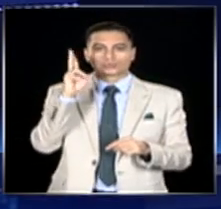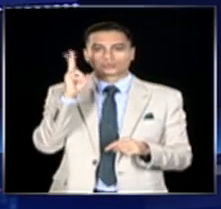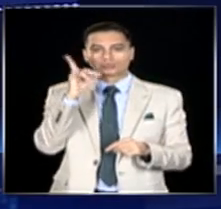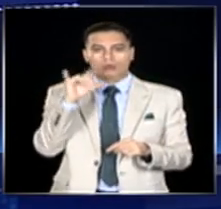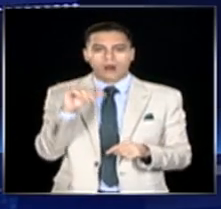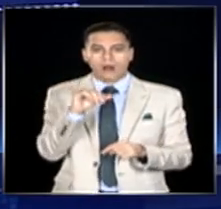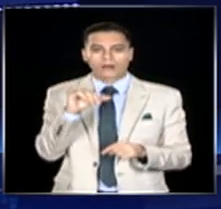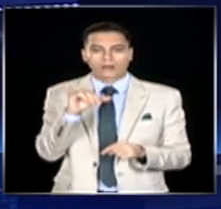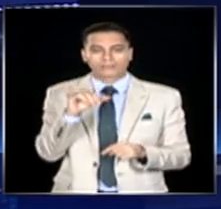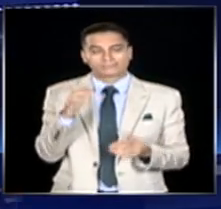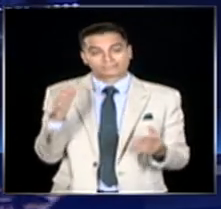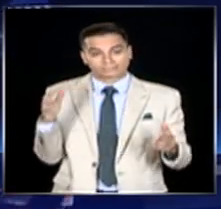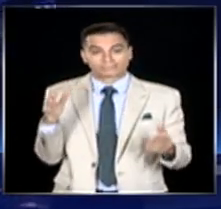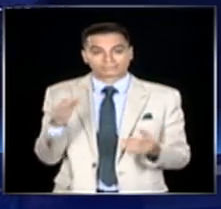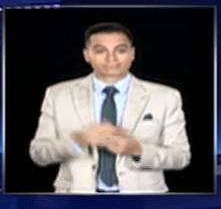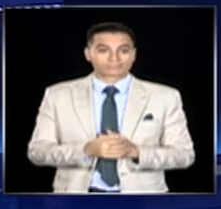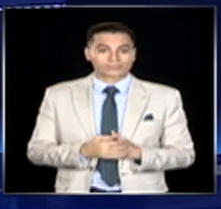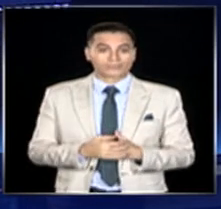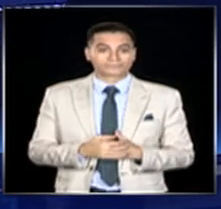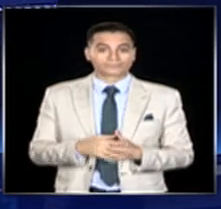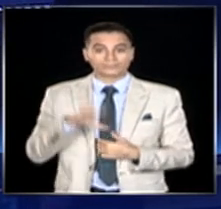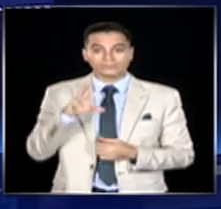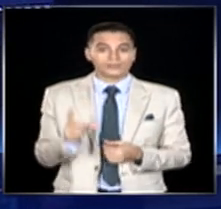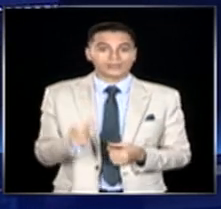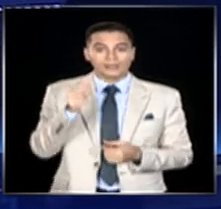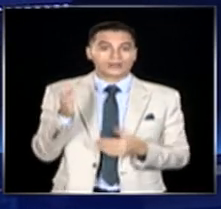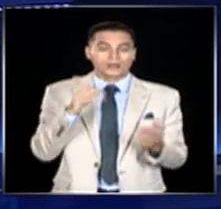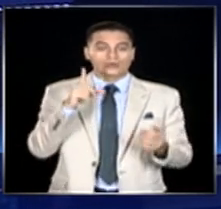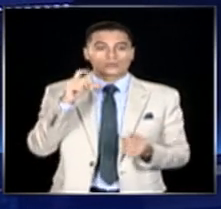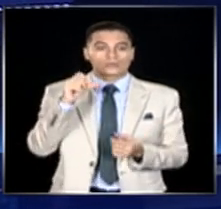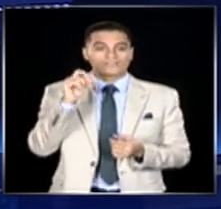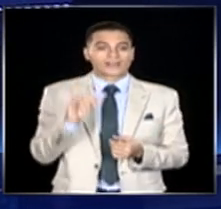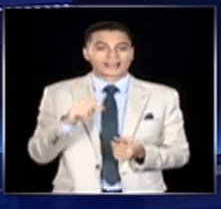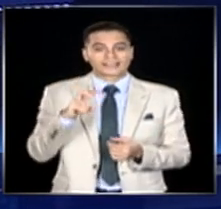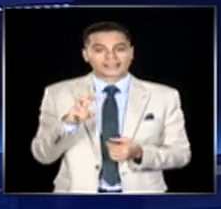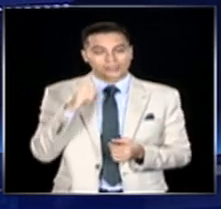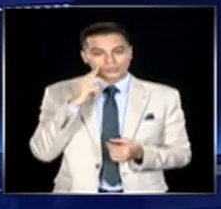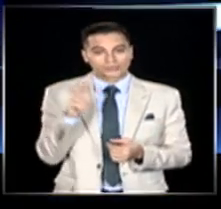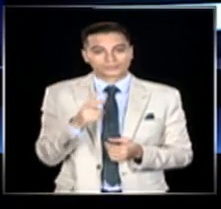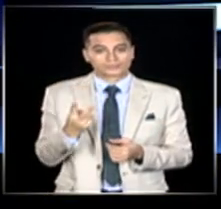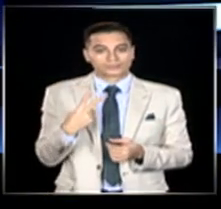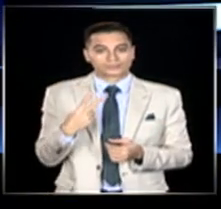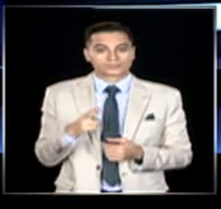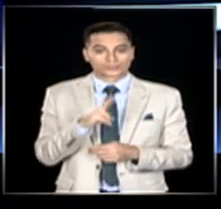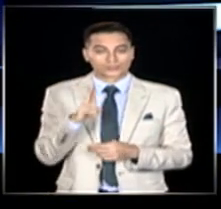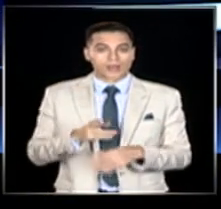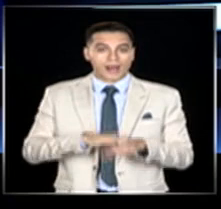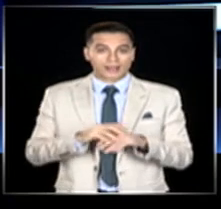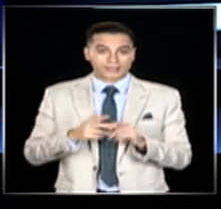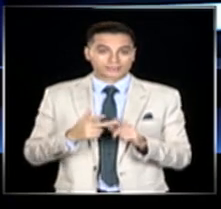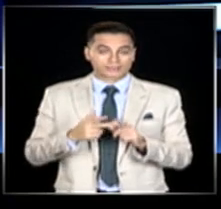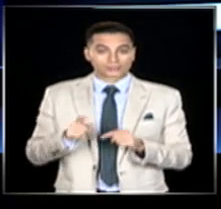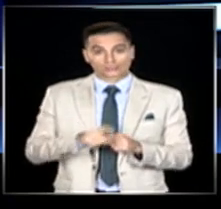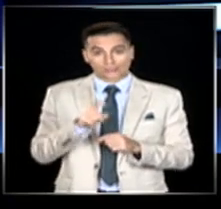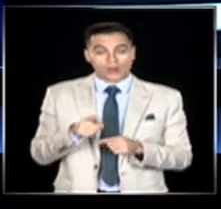مجموعة كارن. هنا ورفايدة، رفايدة وهنا. السؤال اللي جاي